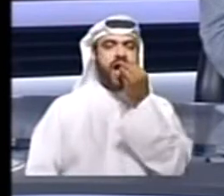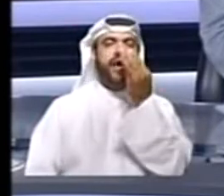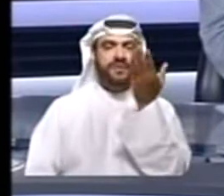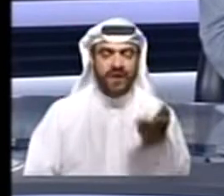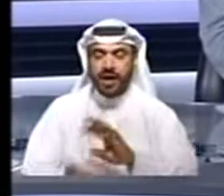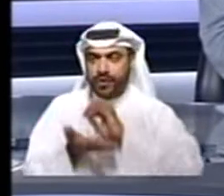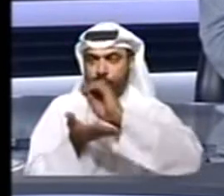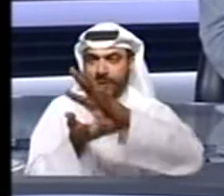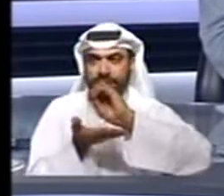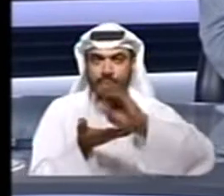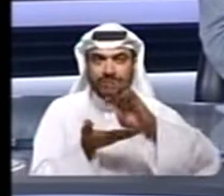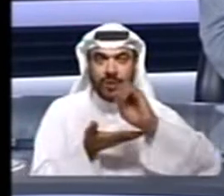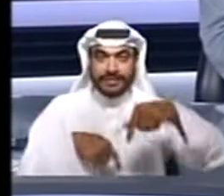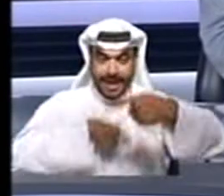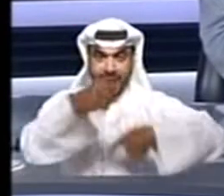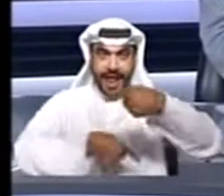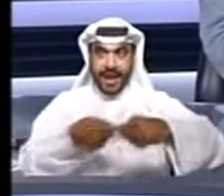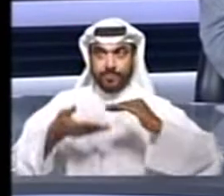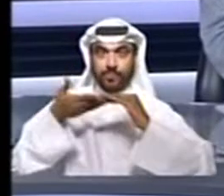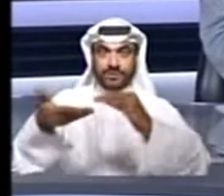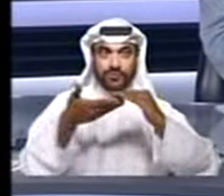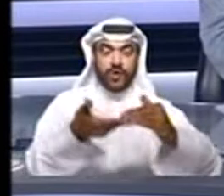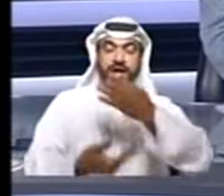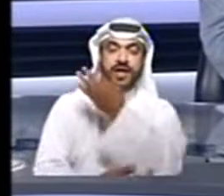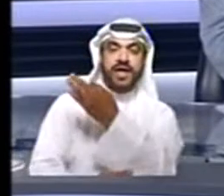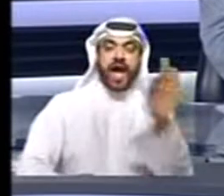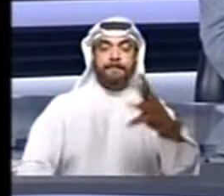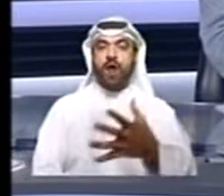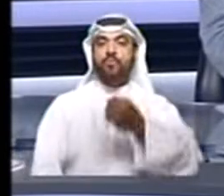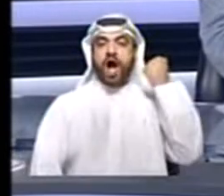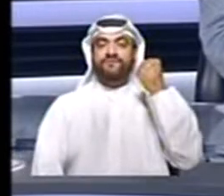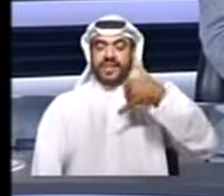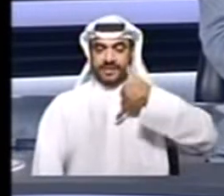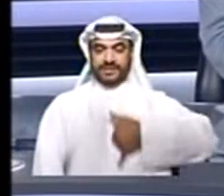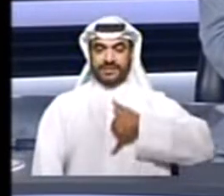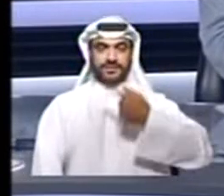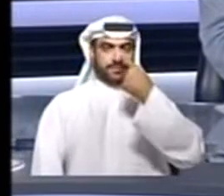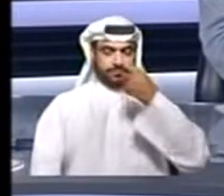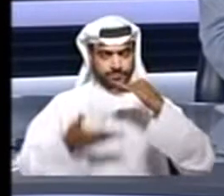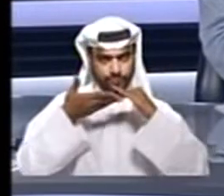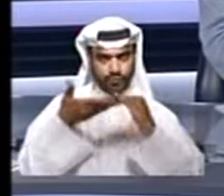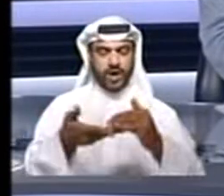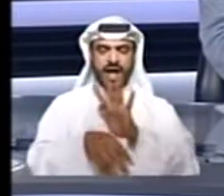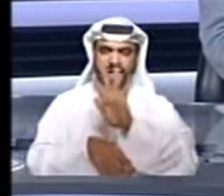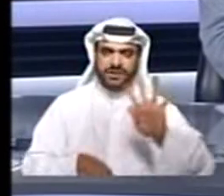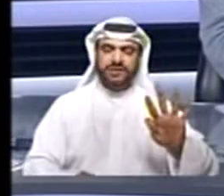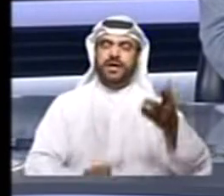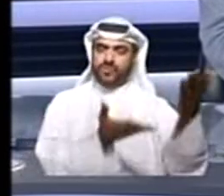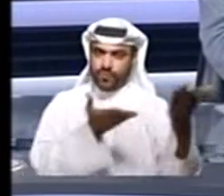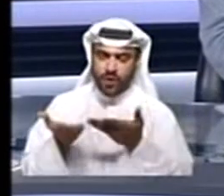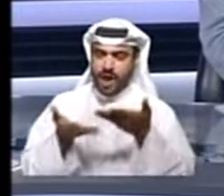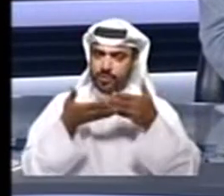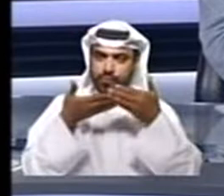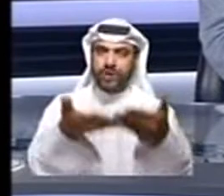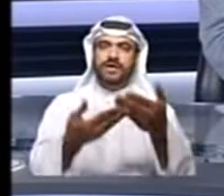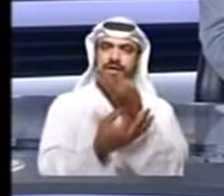نعم بندر، وتعمل حملة الكويت إلى جانبكم في جميع المحافظات اليمنية من أجل تلبية متطلبات المحتاجين